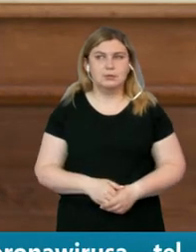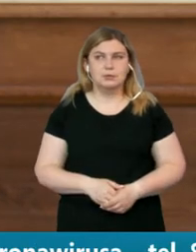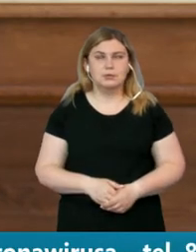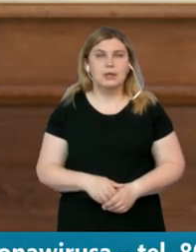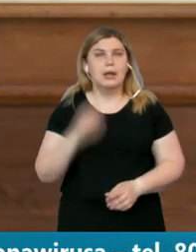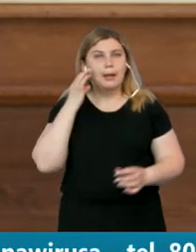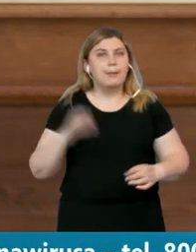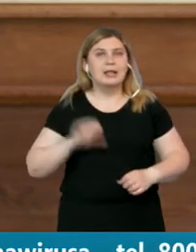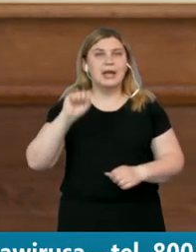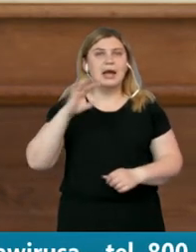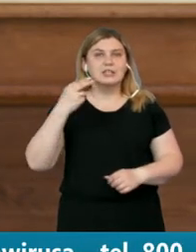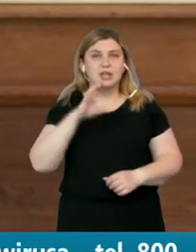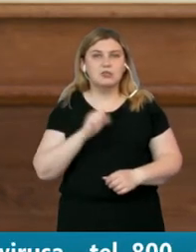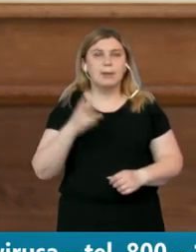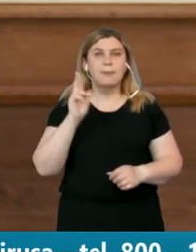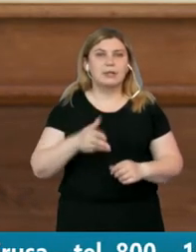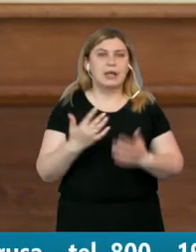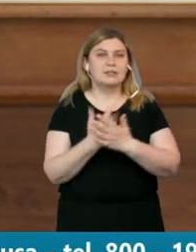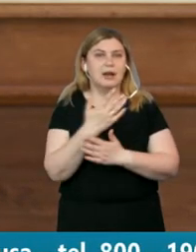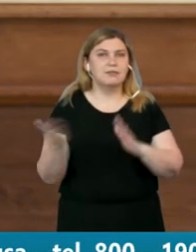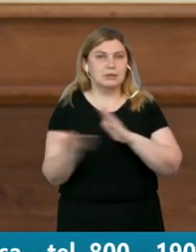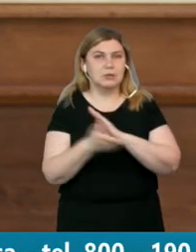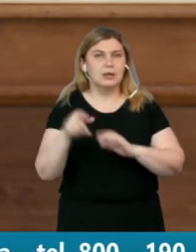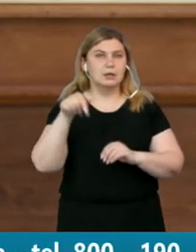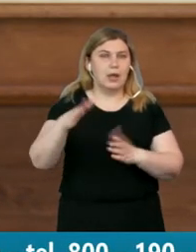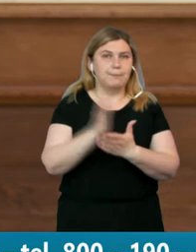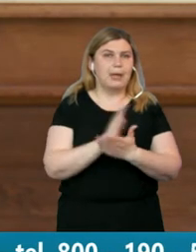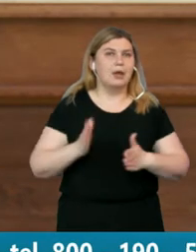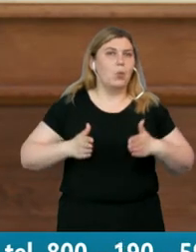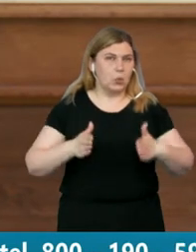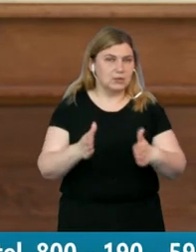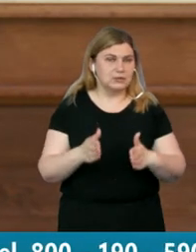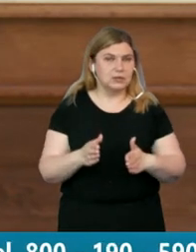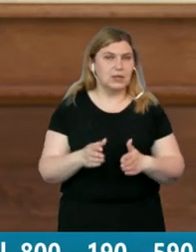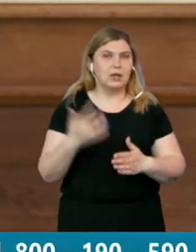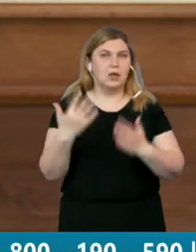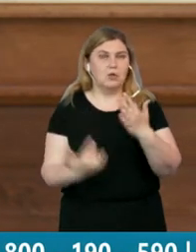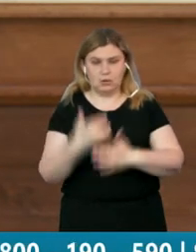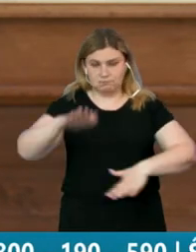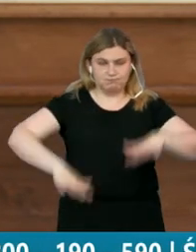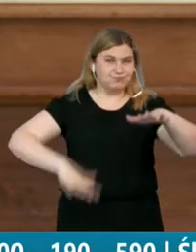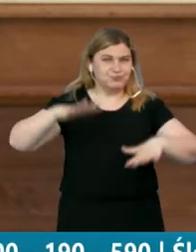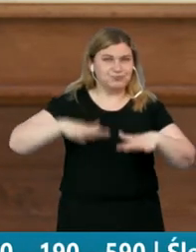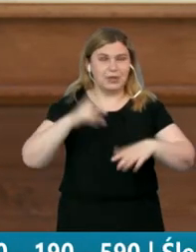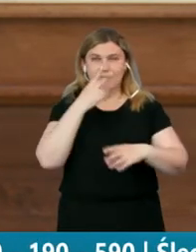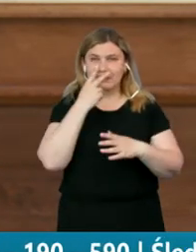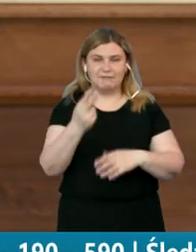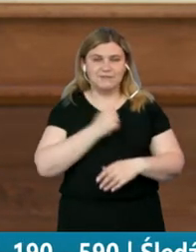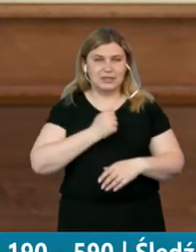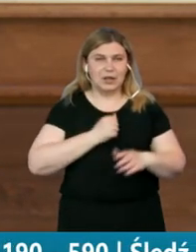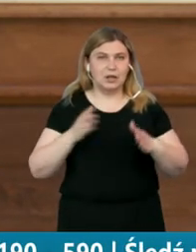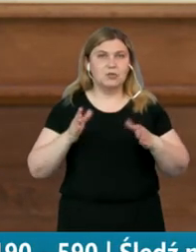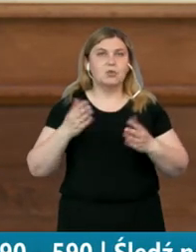Pani Agnieszka pyta, kiedy zostaną wykoszone trawniki? Chodzi szczególnie o te znajdujące się między ulicami. Rosnące chaszcze zupełnie zasłaniają drogi, szczególnie tam, gdzie nie ma